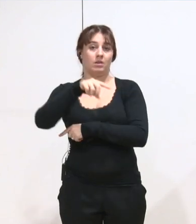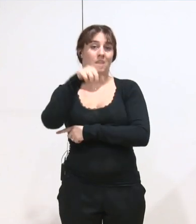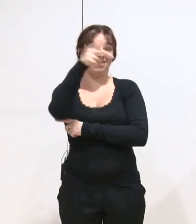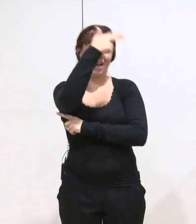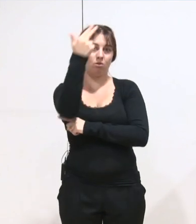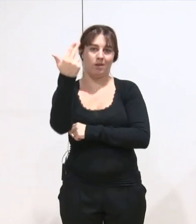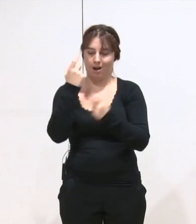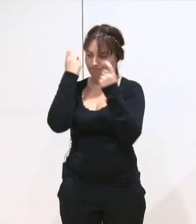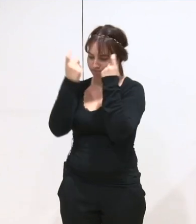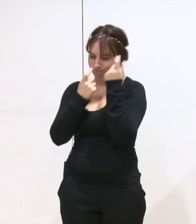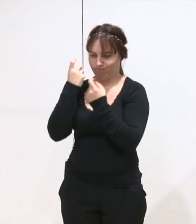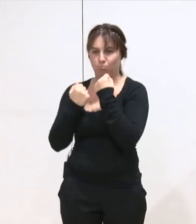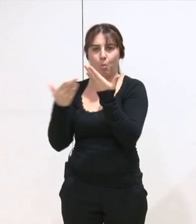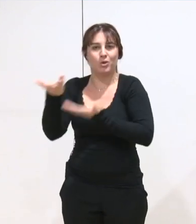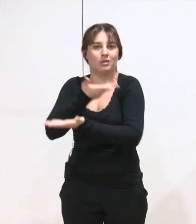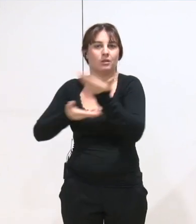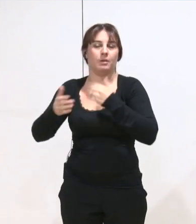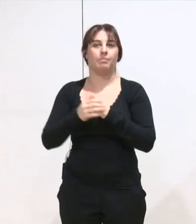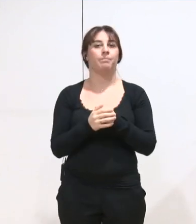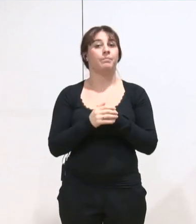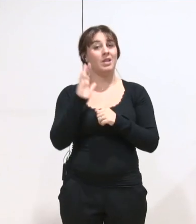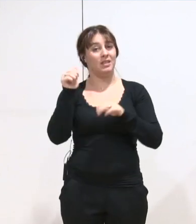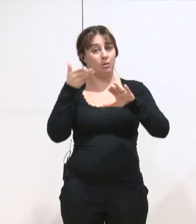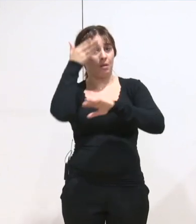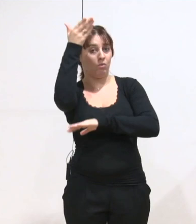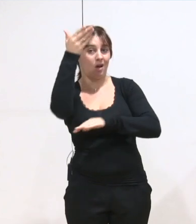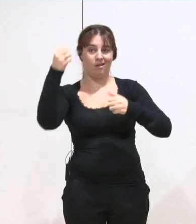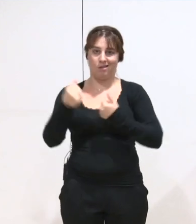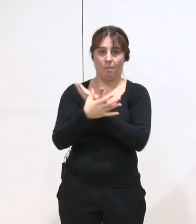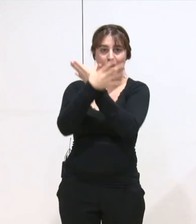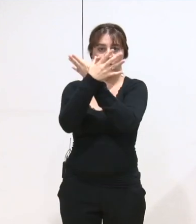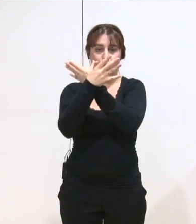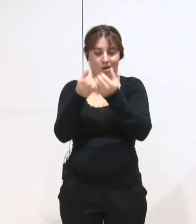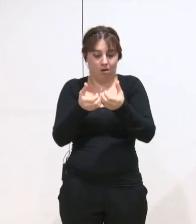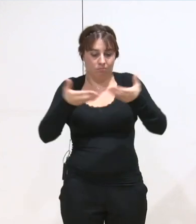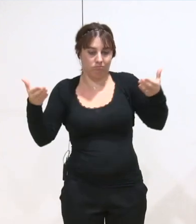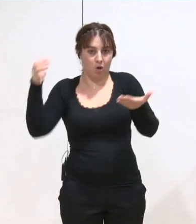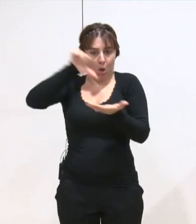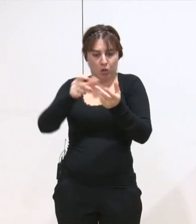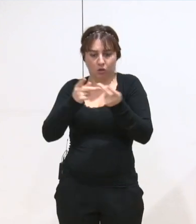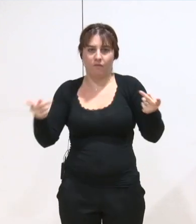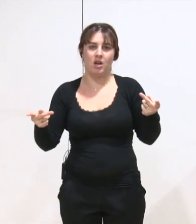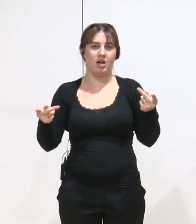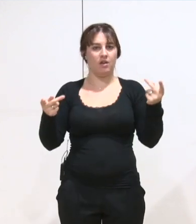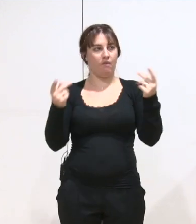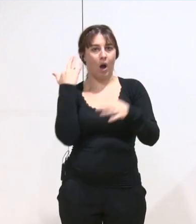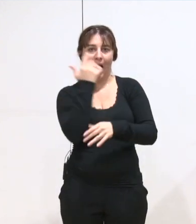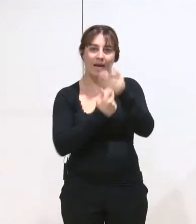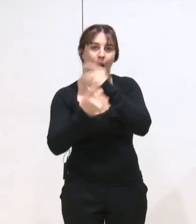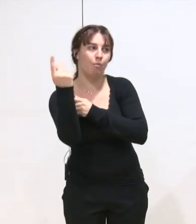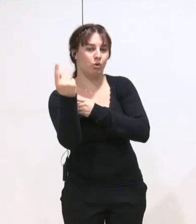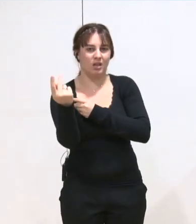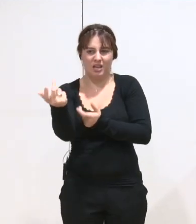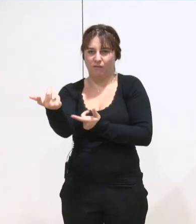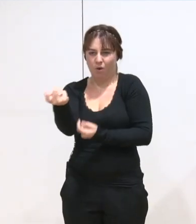ces raisons, la ville de demain, le centre-ville, le cœur de la métropole, doivent être plus accessibles, plus conviviaux. Ils doivent aussi répondre aux